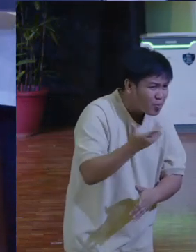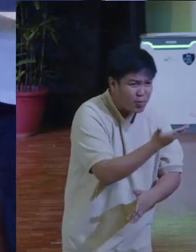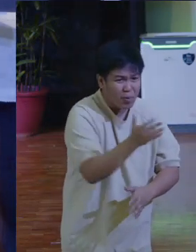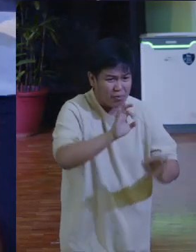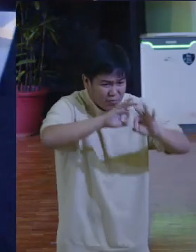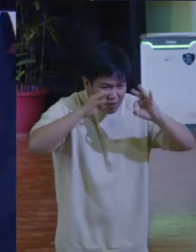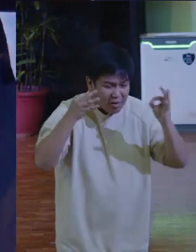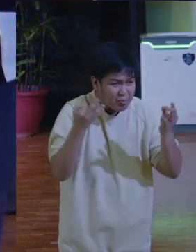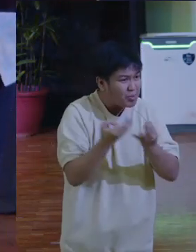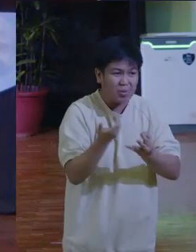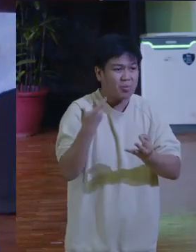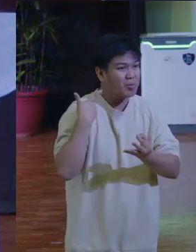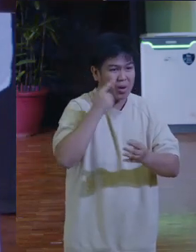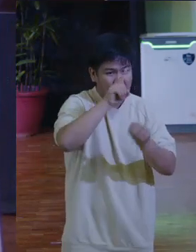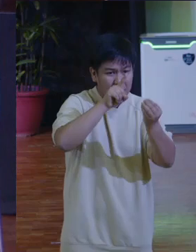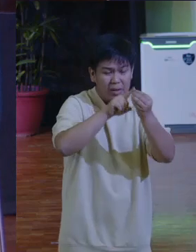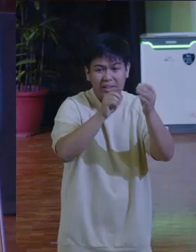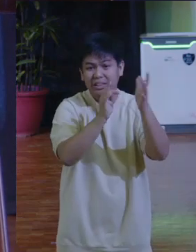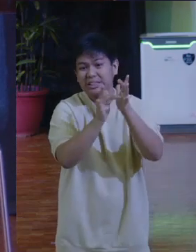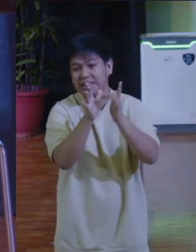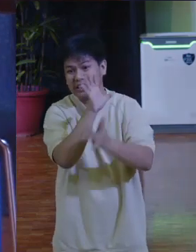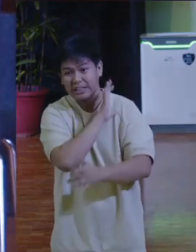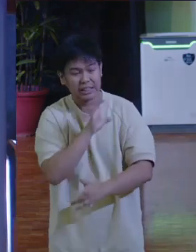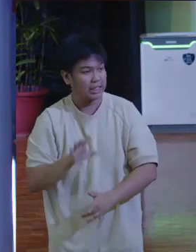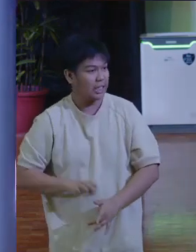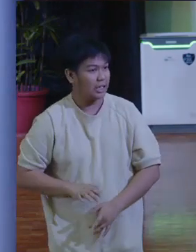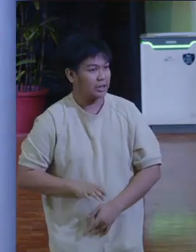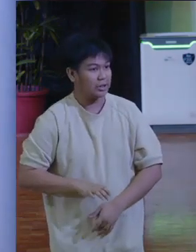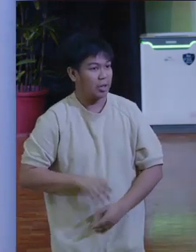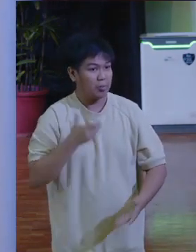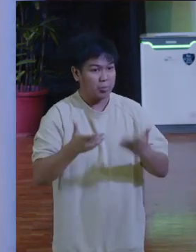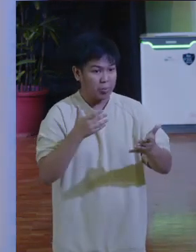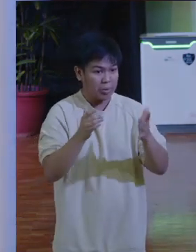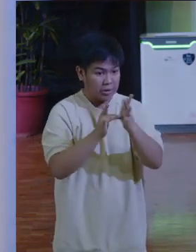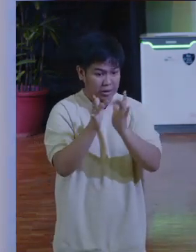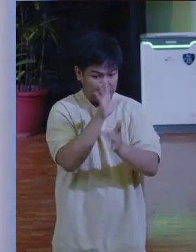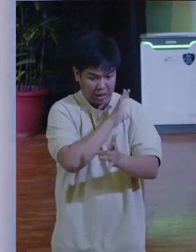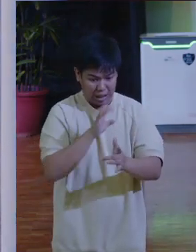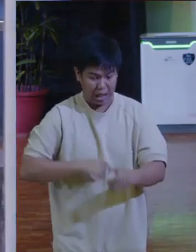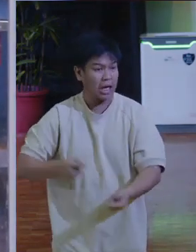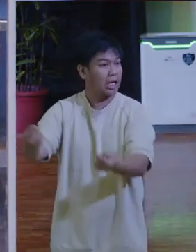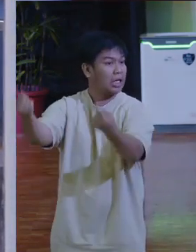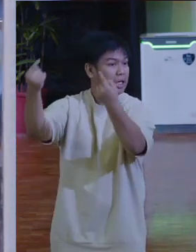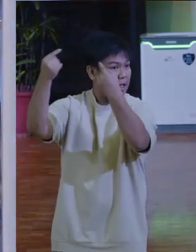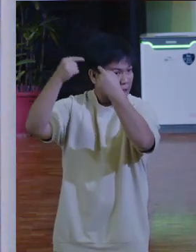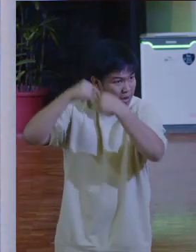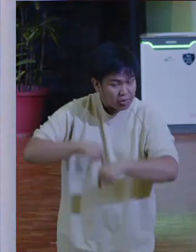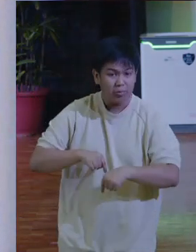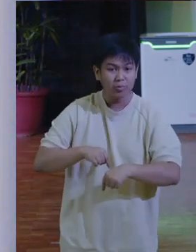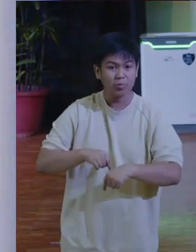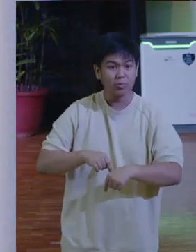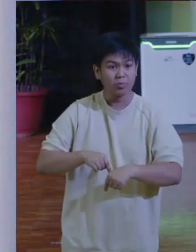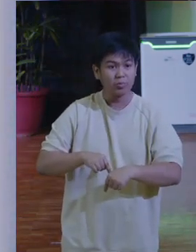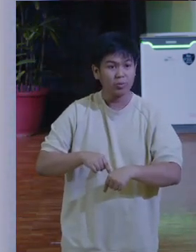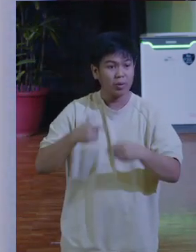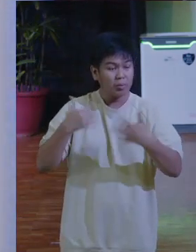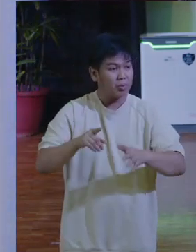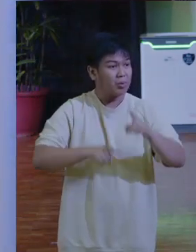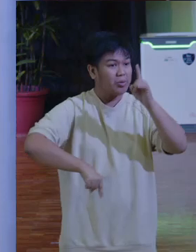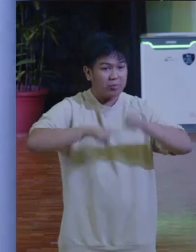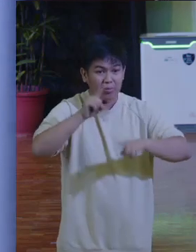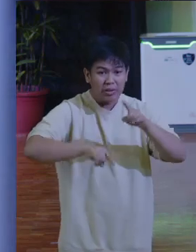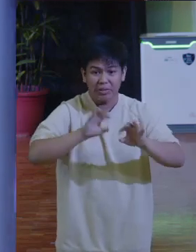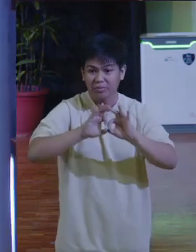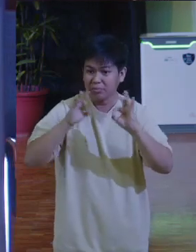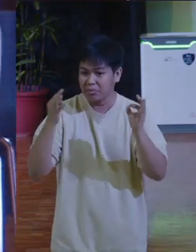the year of the Lord's favor at the year of the day of God's vengeance ay nagsalubong sa krus ni Kristo Jesus. Ilan